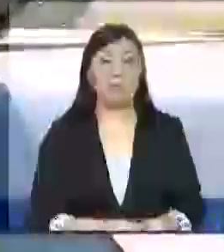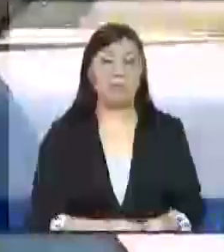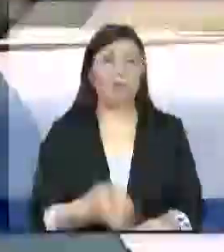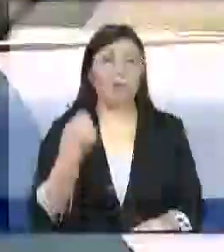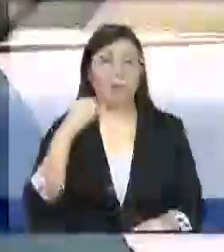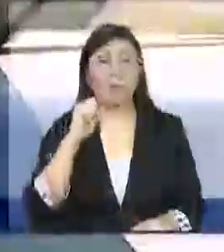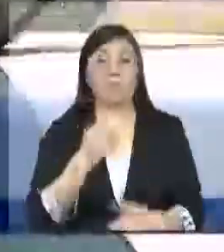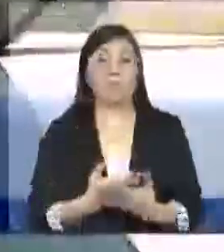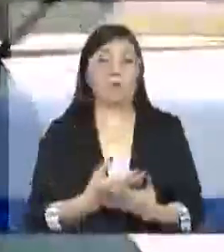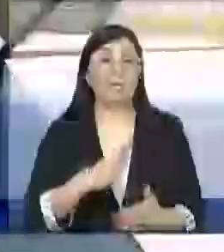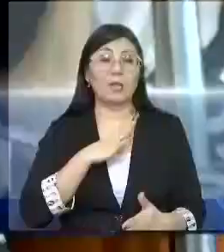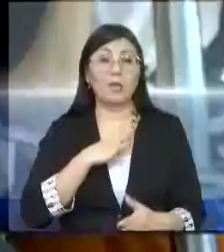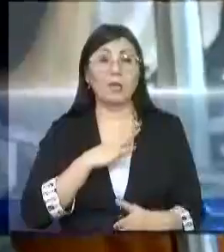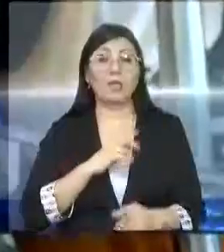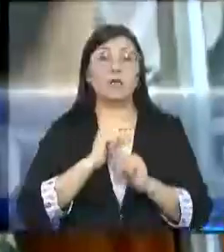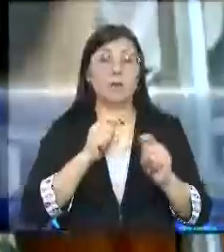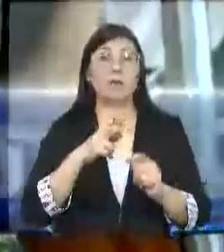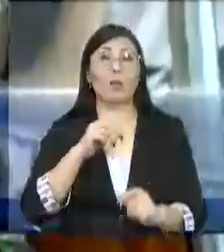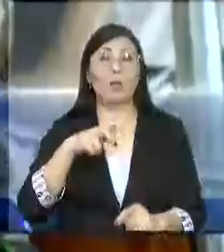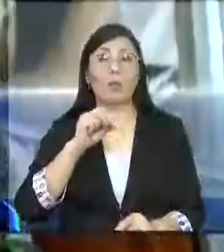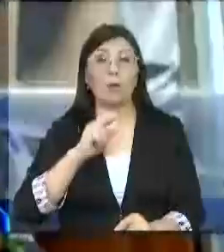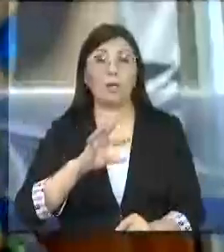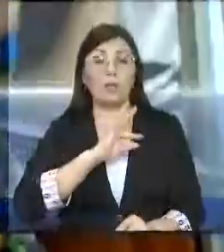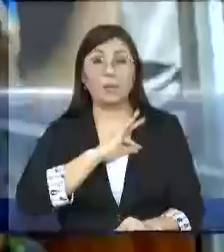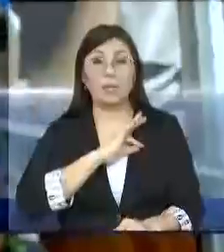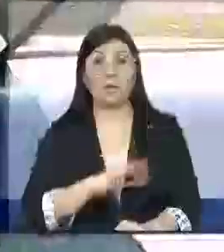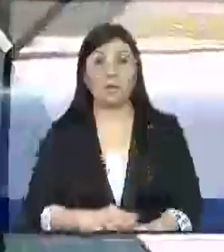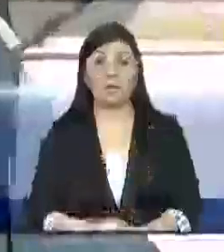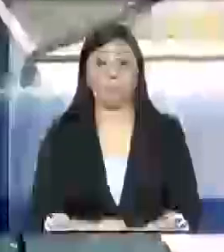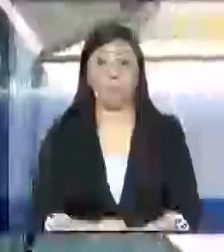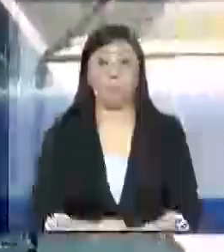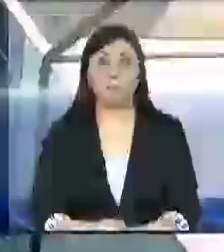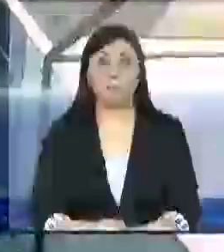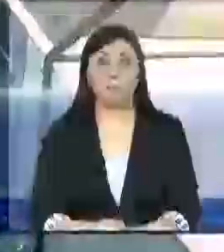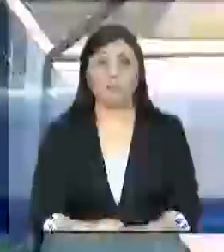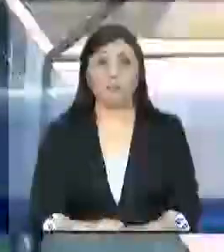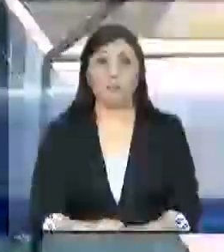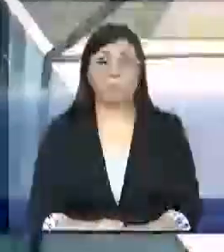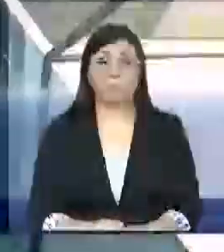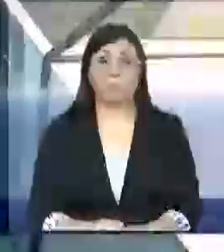Победители чемпионата были награждены кубками и медалями. Шасан Жалбаков, Нурбол Жаумбаев, Азамат Сауханов, телеканал Актобе.